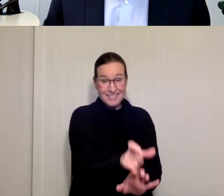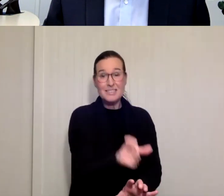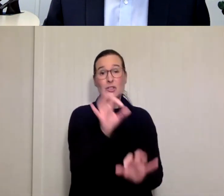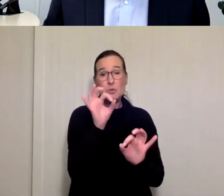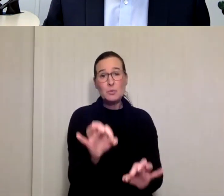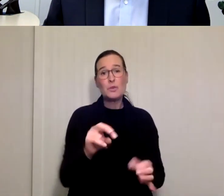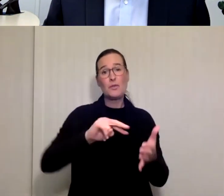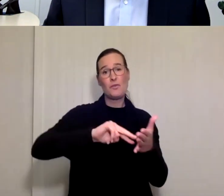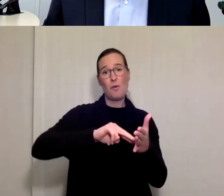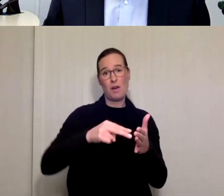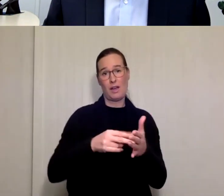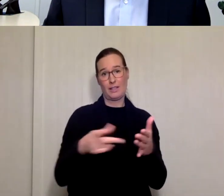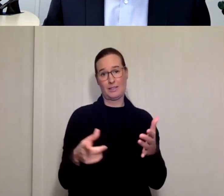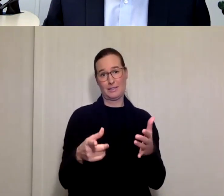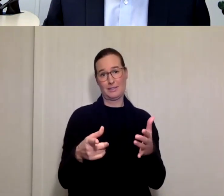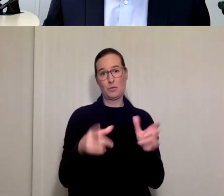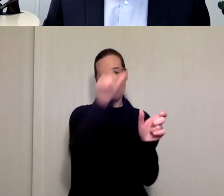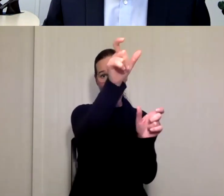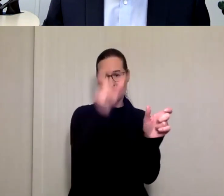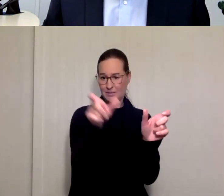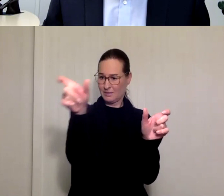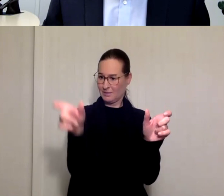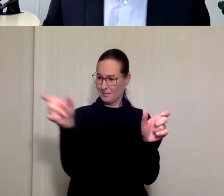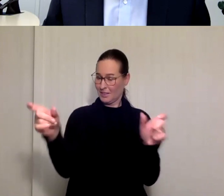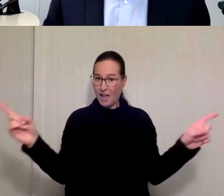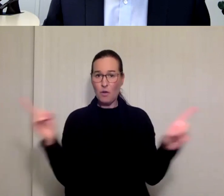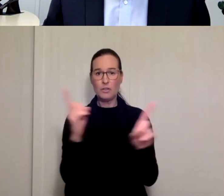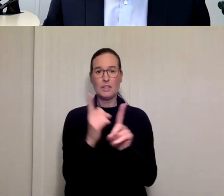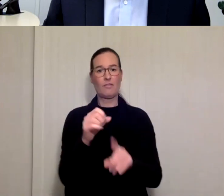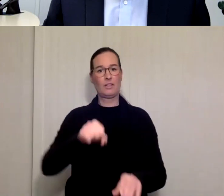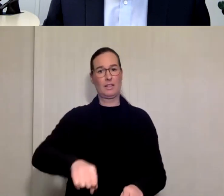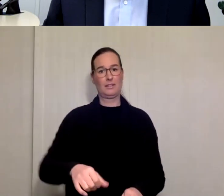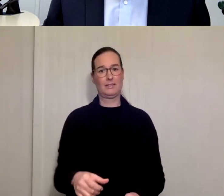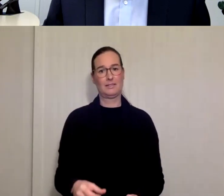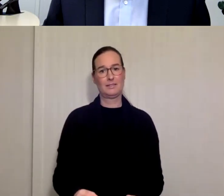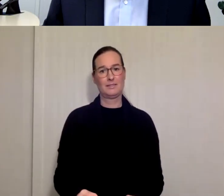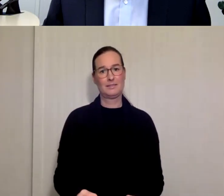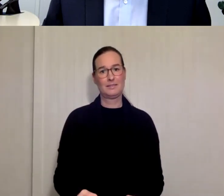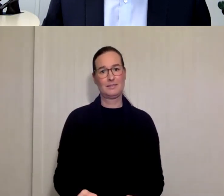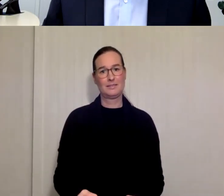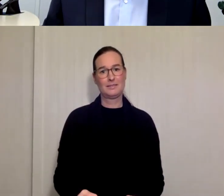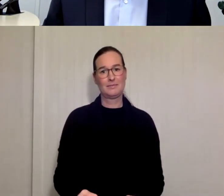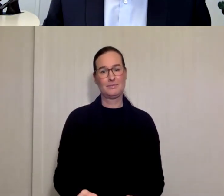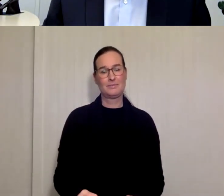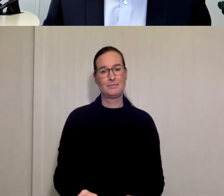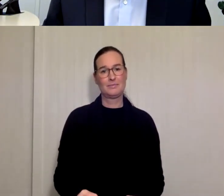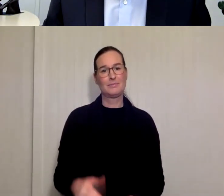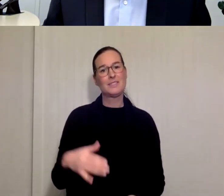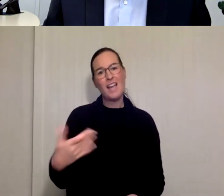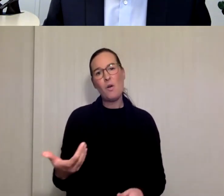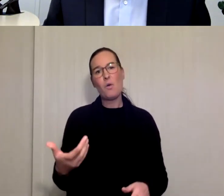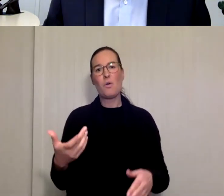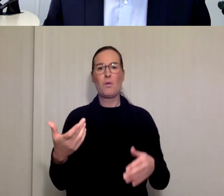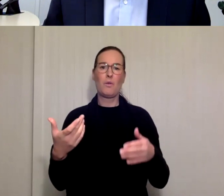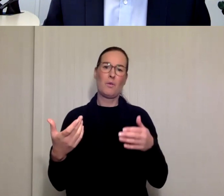dann zuzulassen, glaube ich, ist auch eine wichtige Arznei gegen die Form der ganz